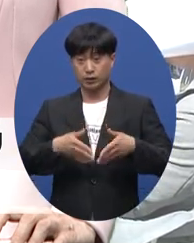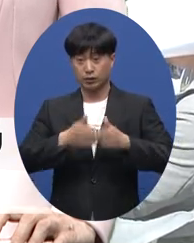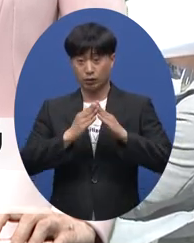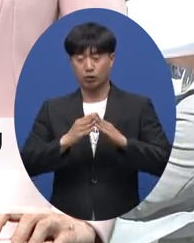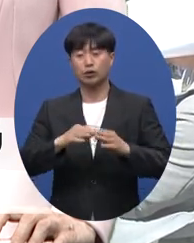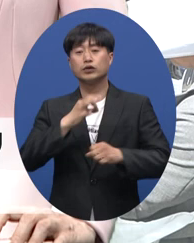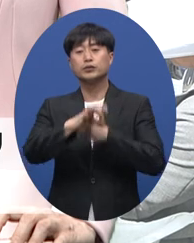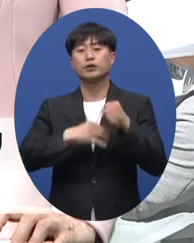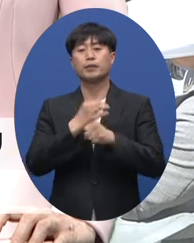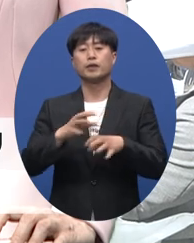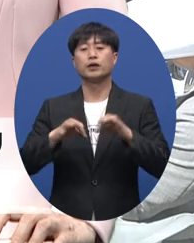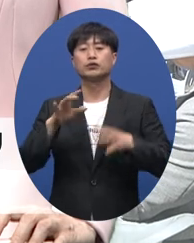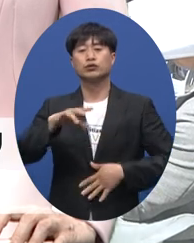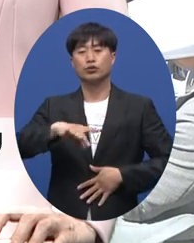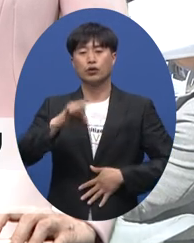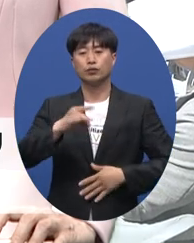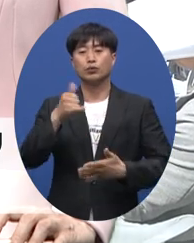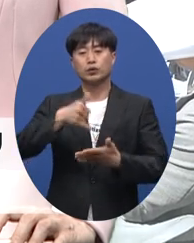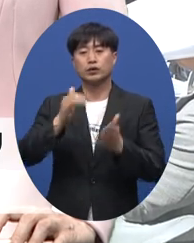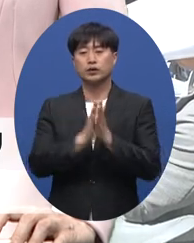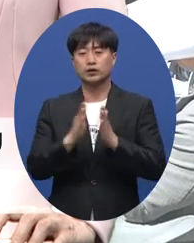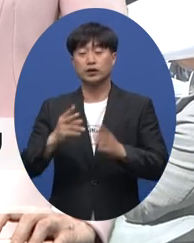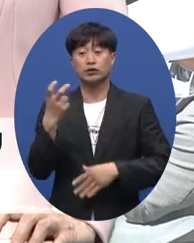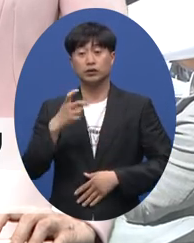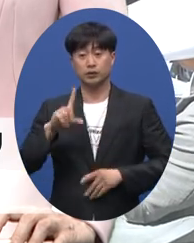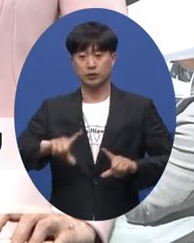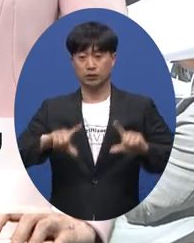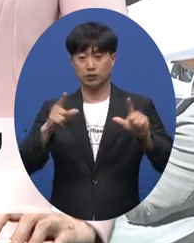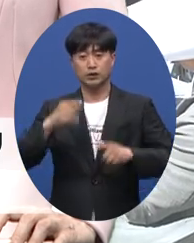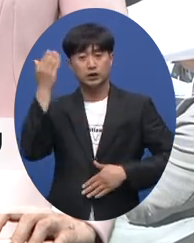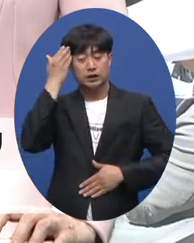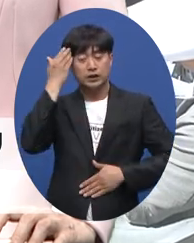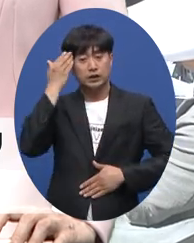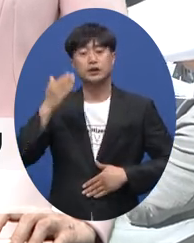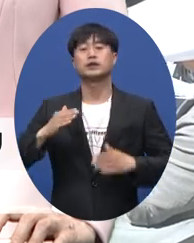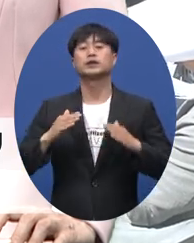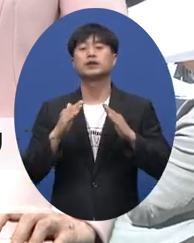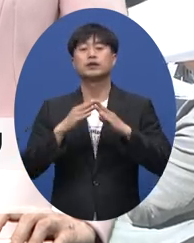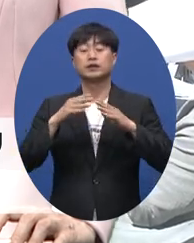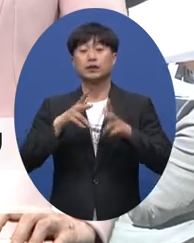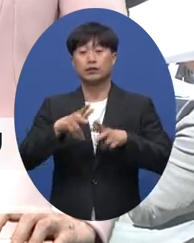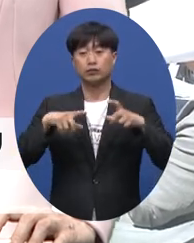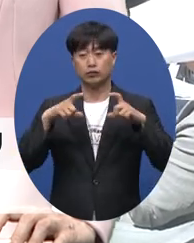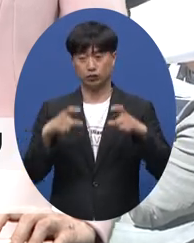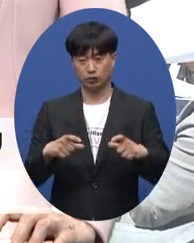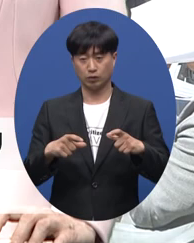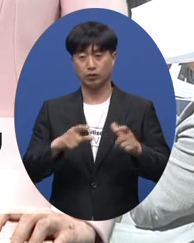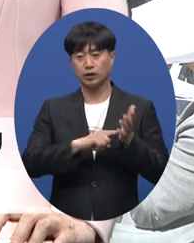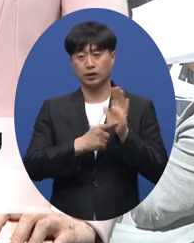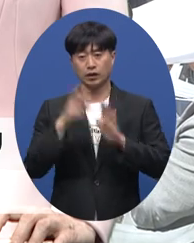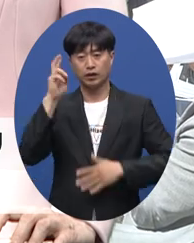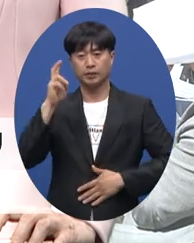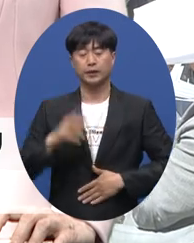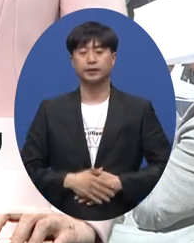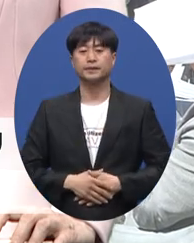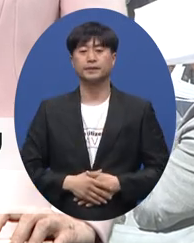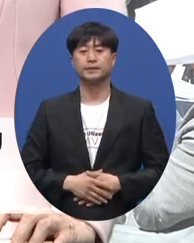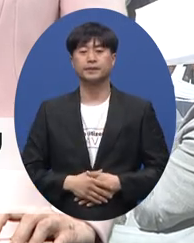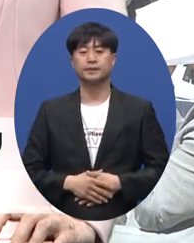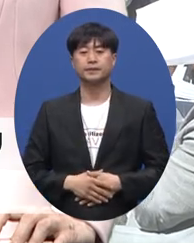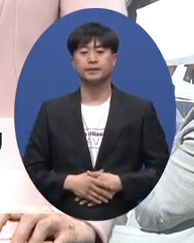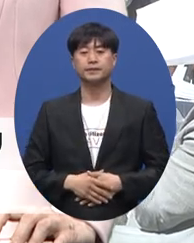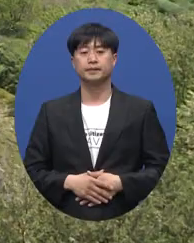삽을 떴습니다. 오는 2021년이면 지식기반 산업단지가 모습을 드러낼 전망입니다. 보도에 최창순